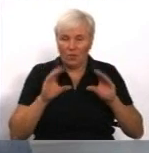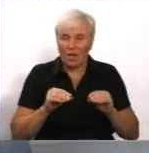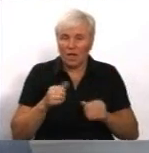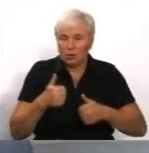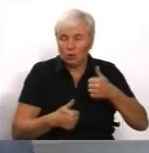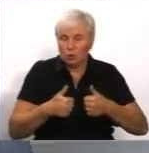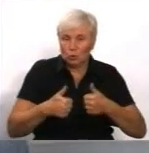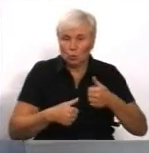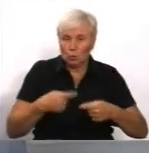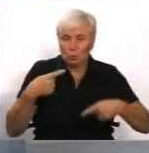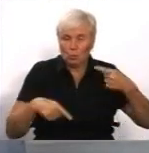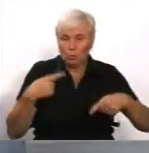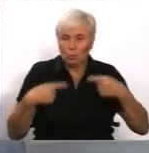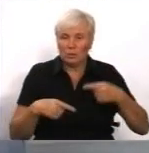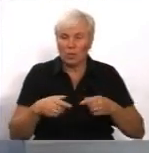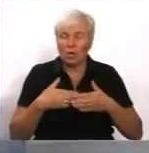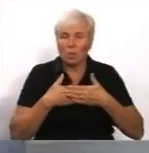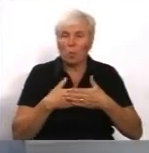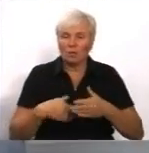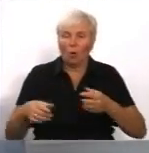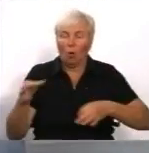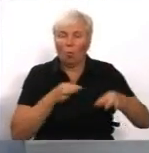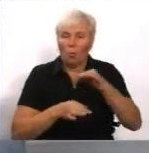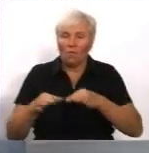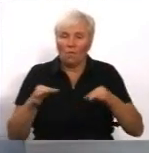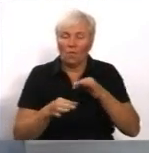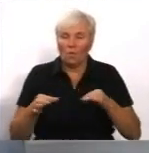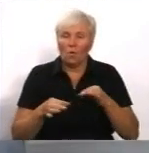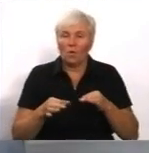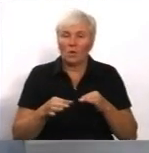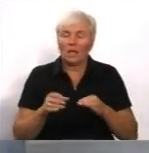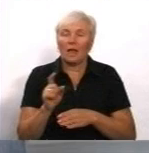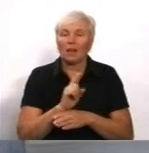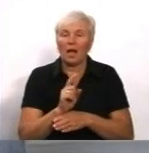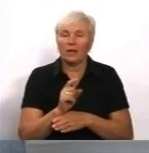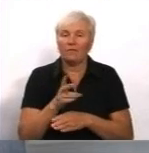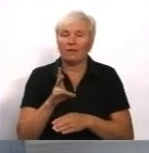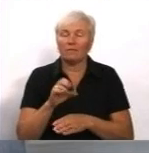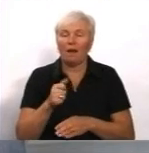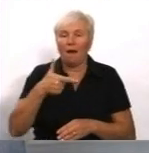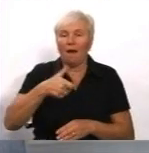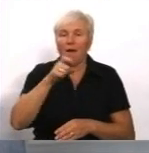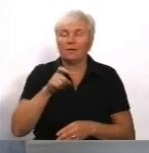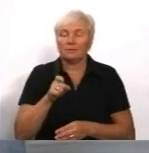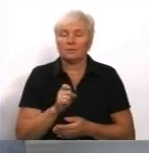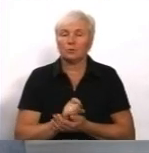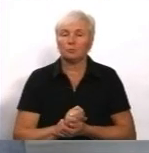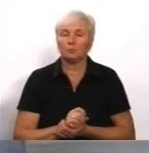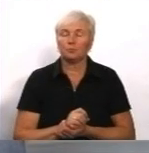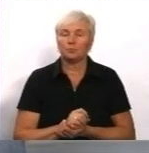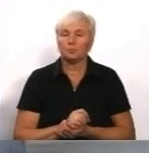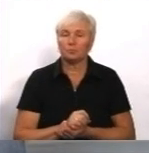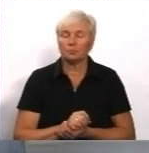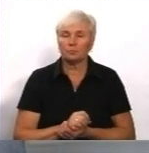дискусії і громадські обговорення, якраз питання формування тарифів на газ. Ну,